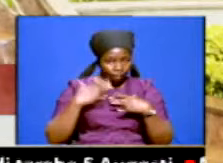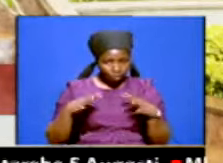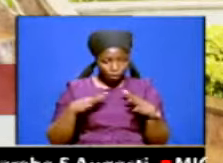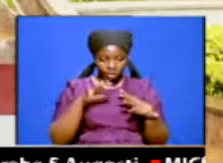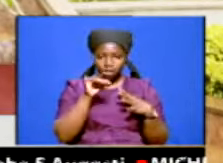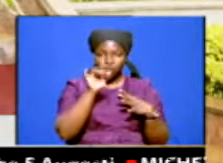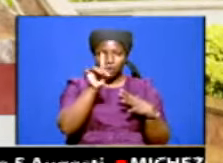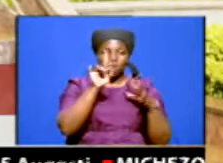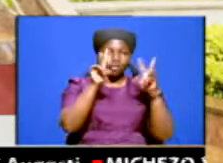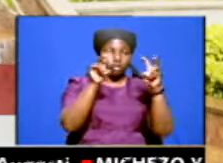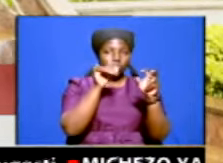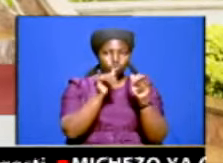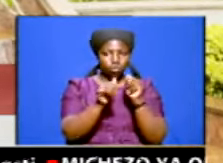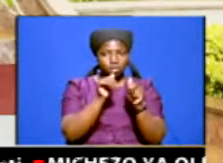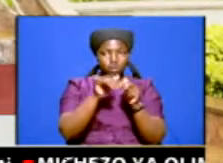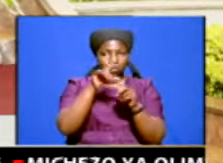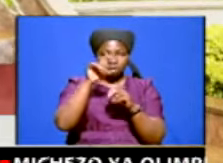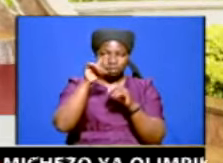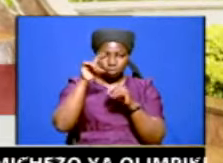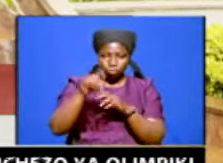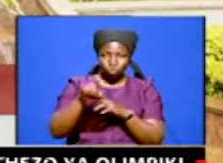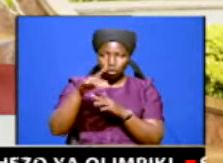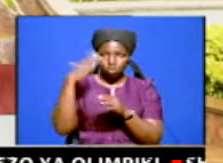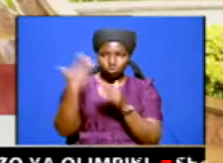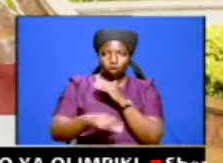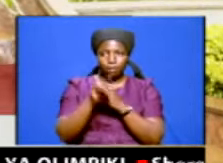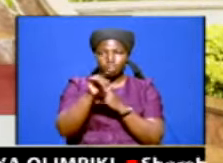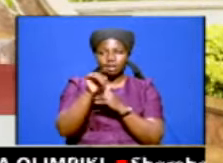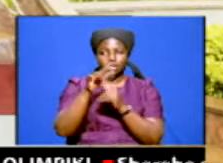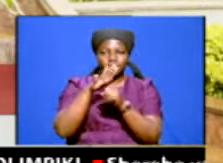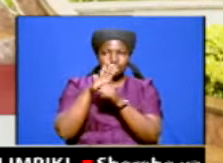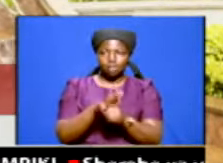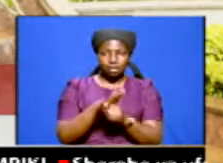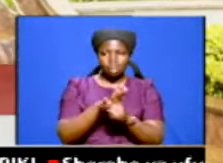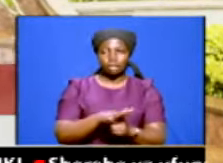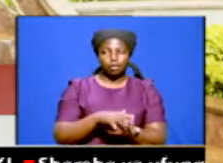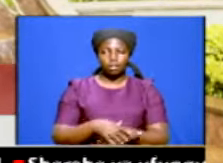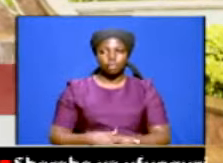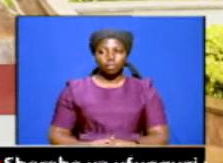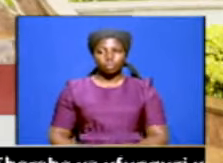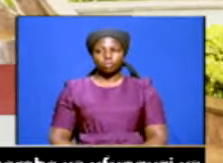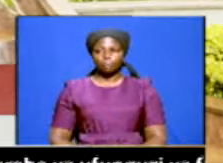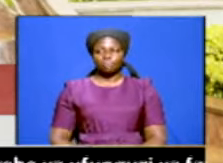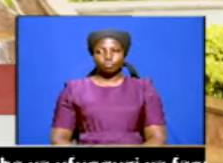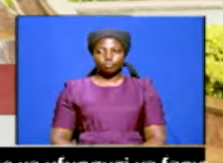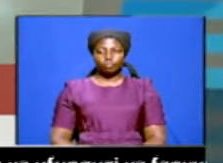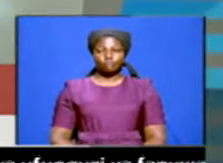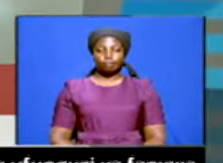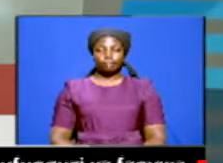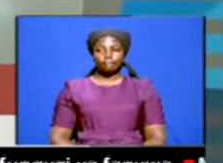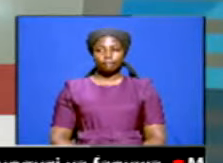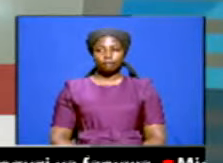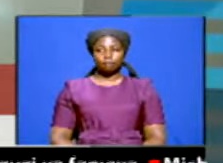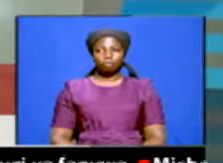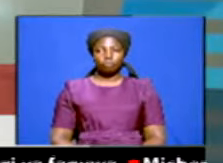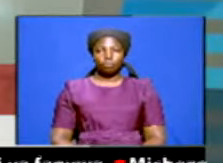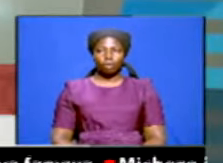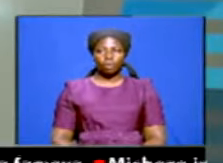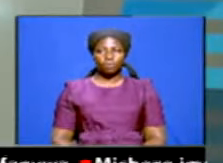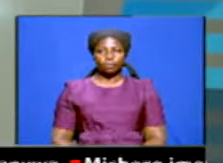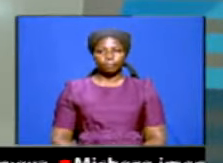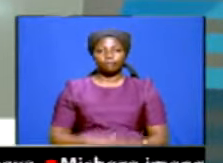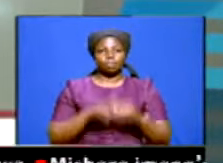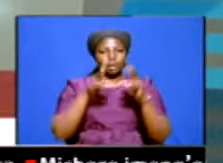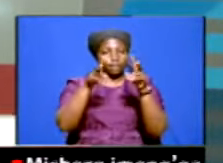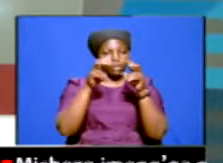ambayo itaweza kutokomeza uhayawani huu. Timothy Kipnosu, Darubini, Nairobi. Na mtazamaji,